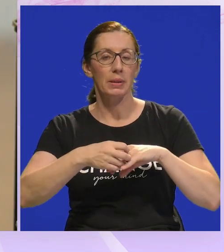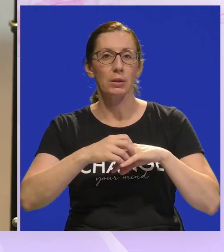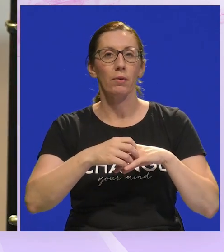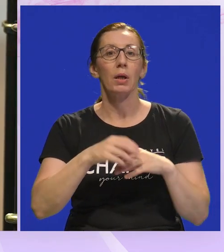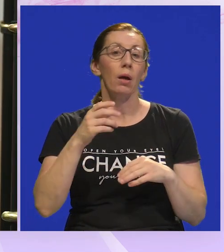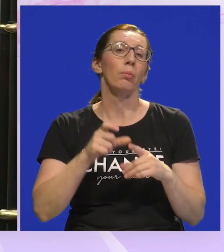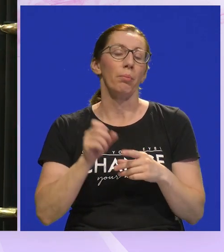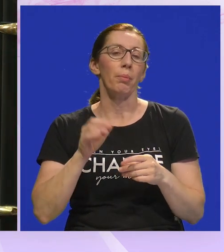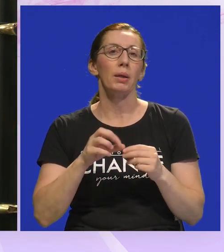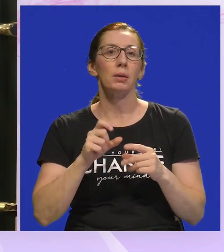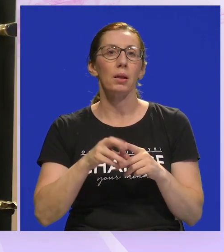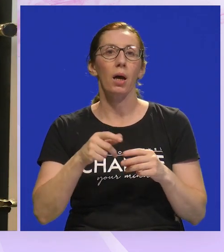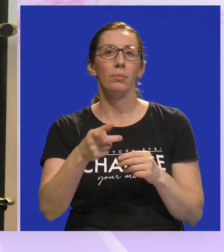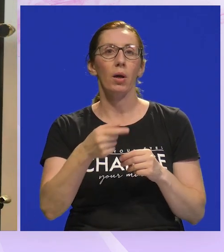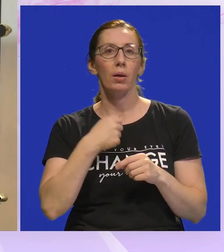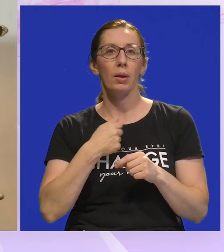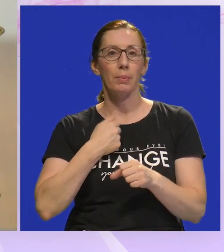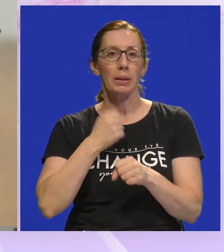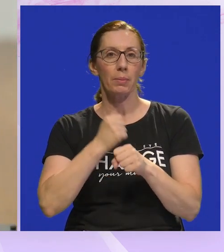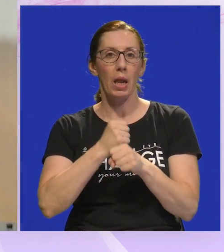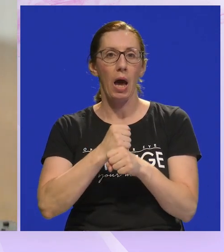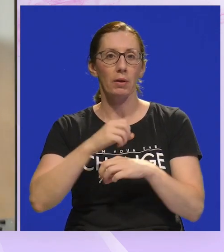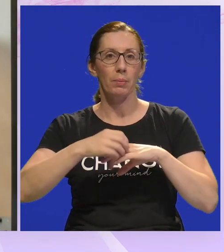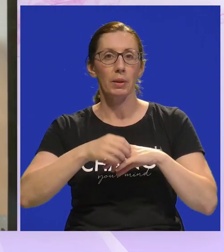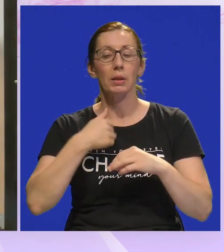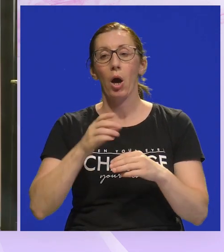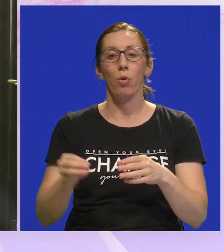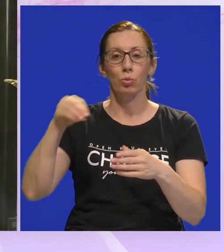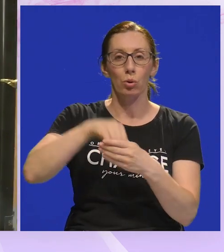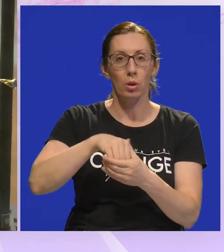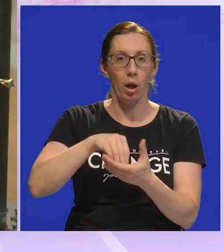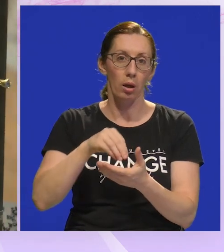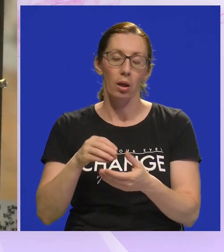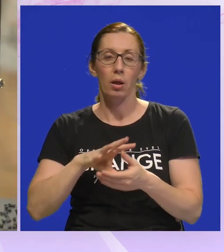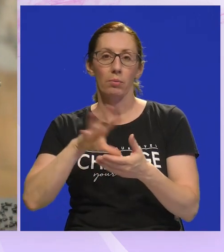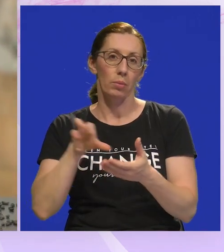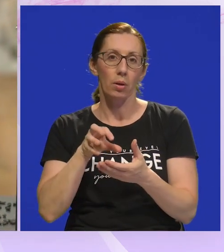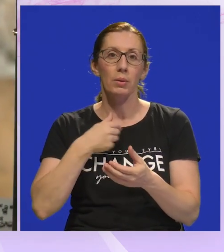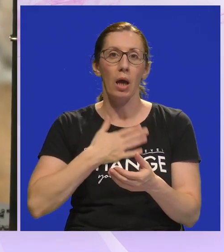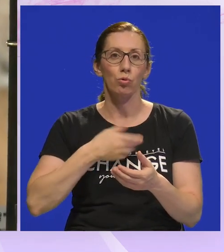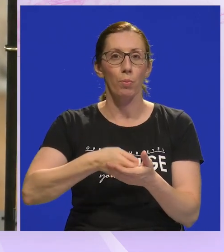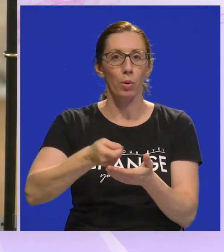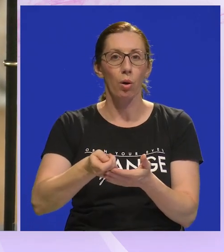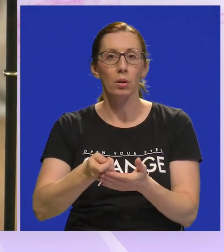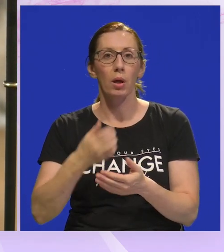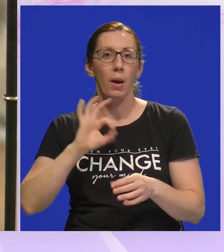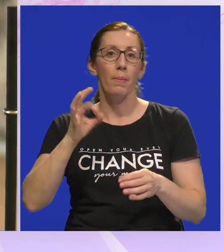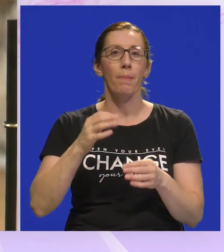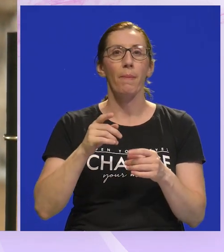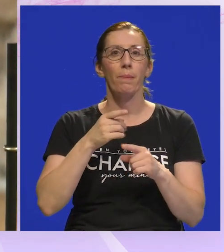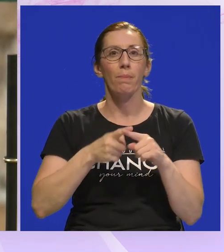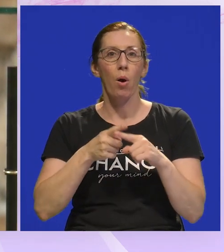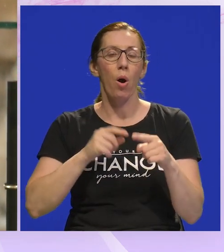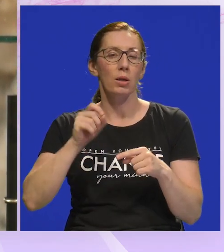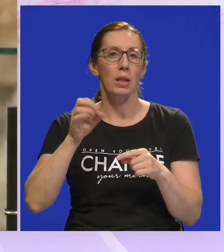li tako? Pa da, mi smo napravili taj prsten kao dodatak, kao jedan suvenir koji će ući u našu prodaju, kao